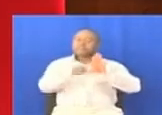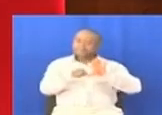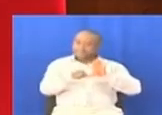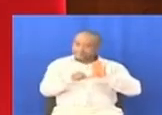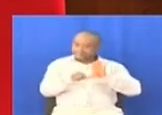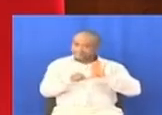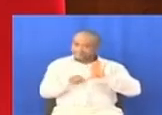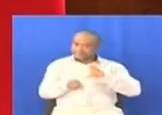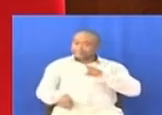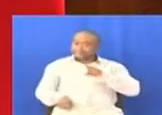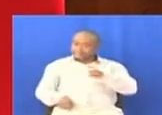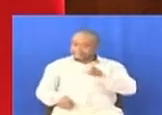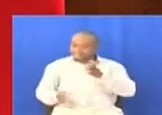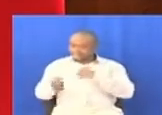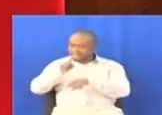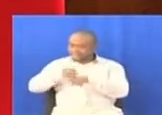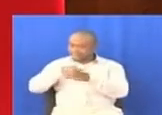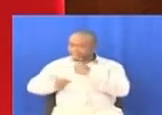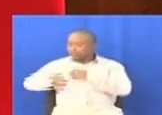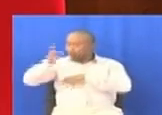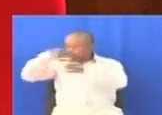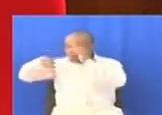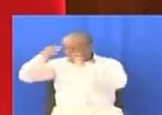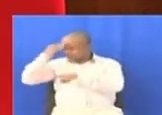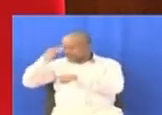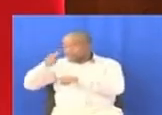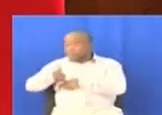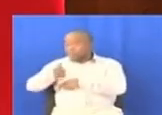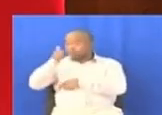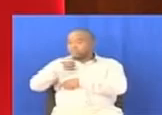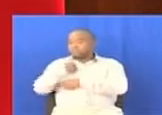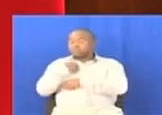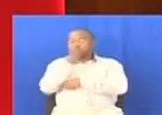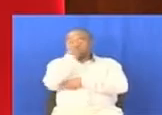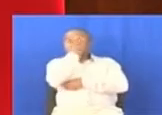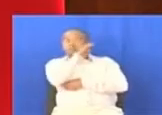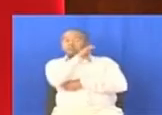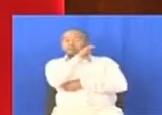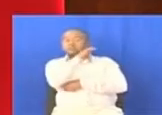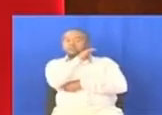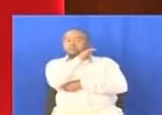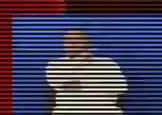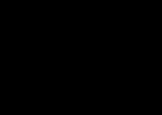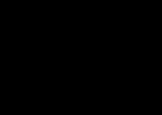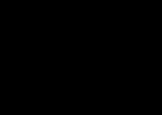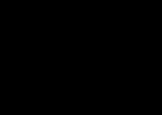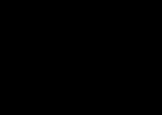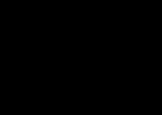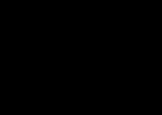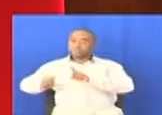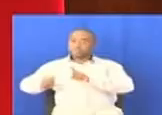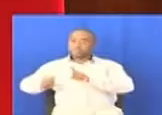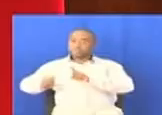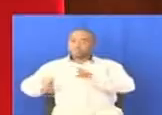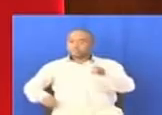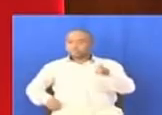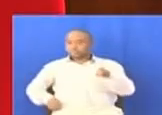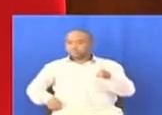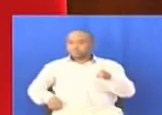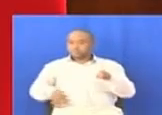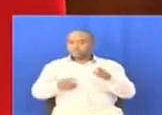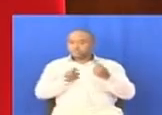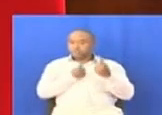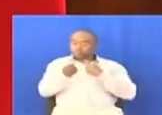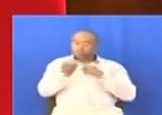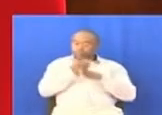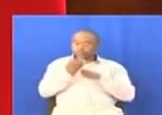Huu ni wakati wa kujifunza. Jana nilikuwa naangalia series, nilikuwa nasoma naangalia kwenye video mbalimbali wanazungumzia ugonjwa wenyewe